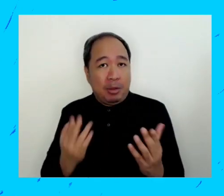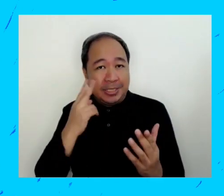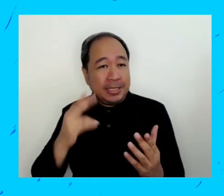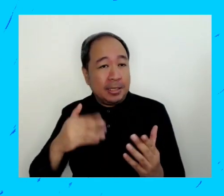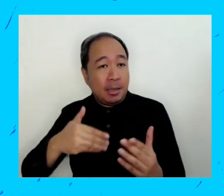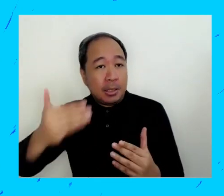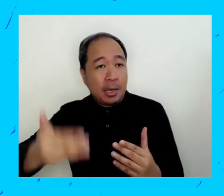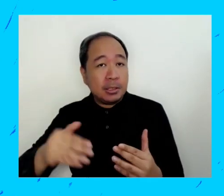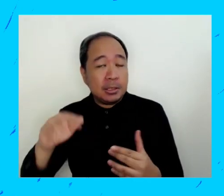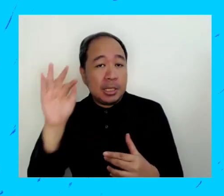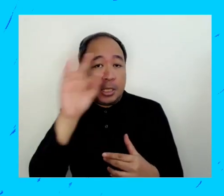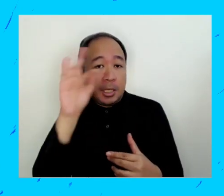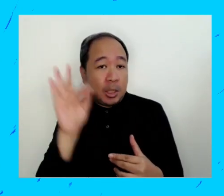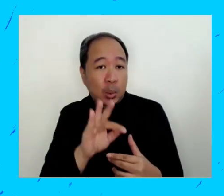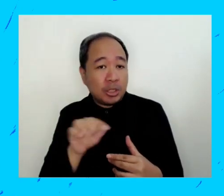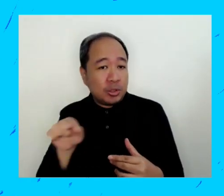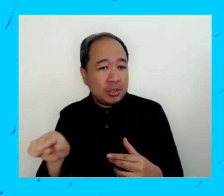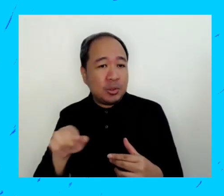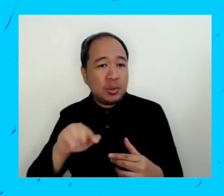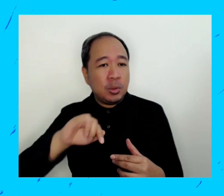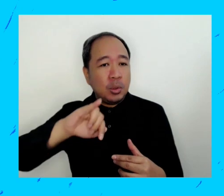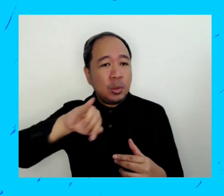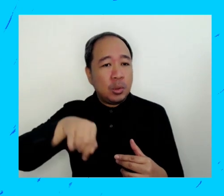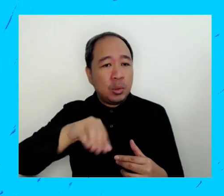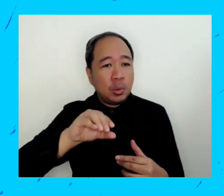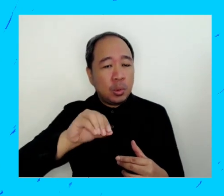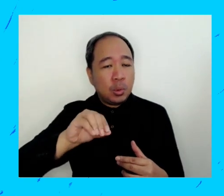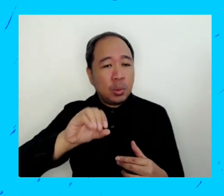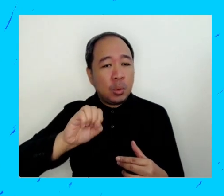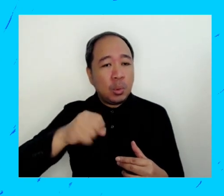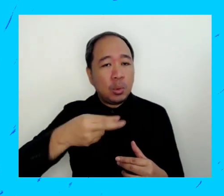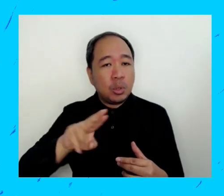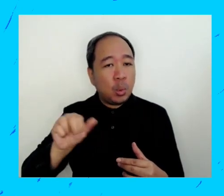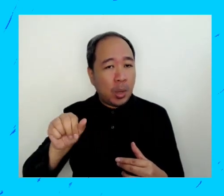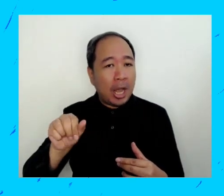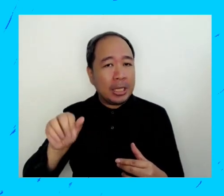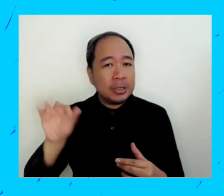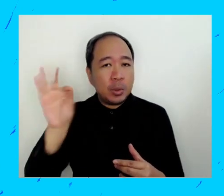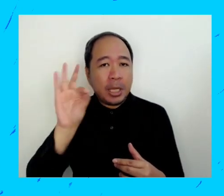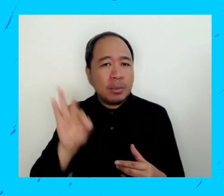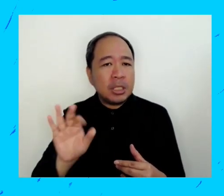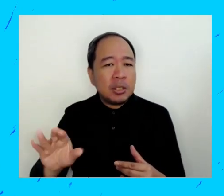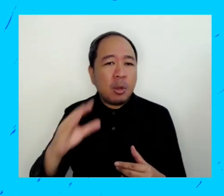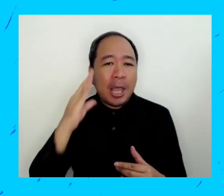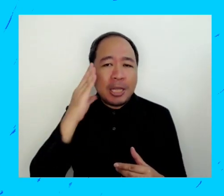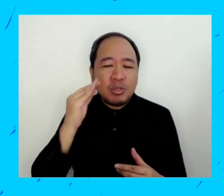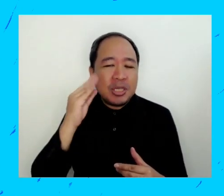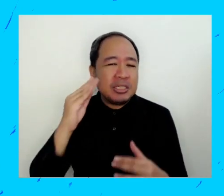à Joshua. Est-ce que vous avez vu